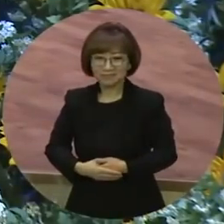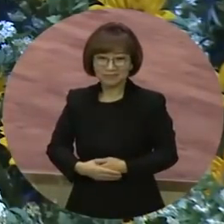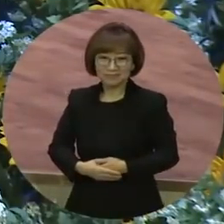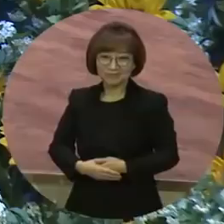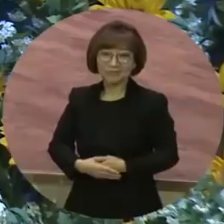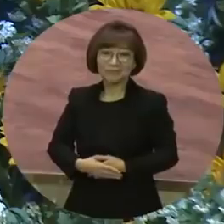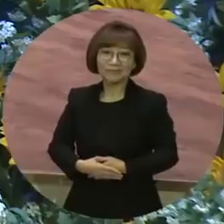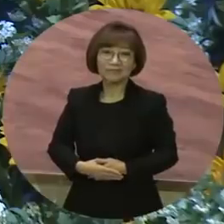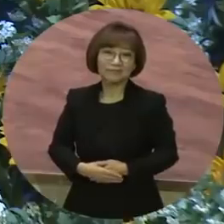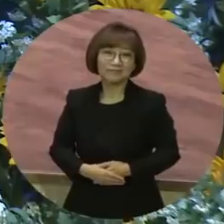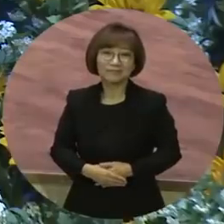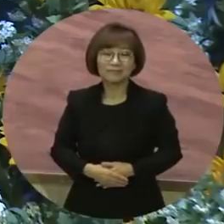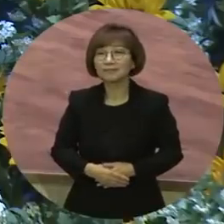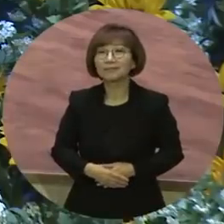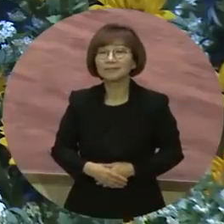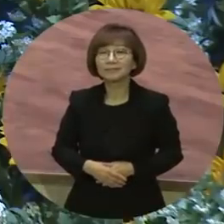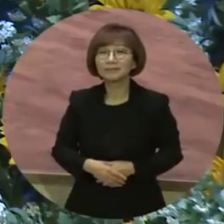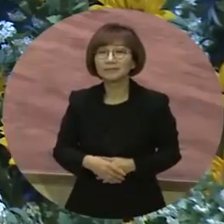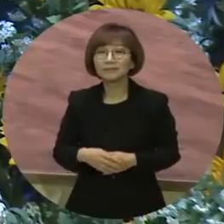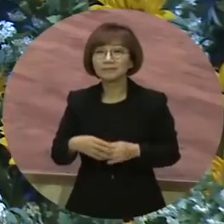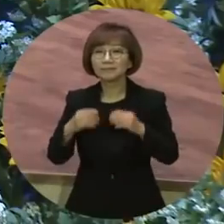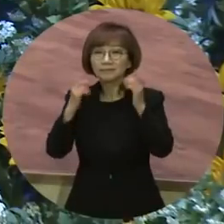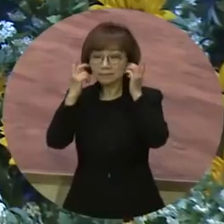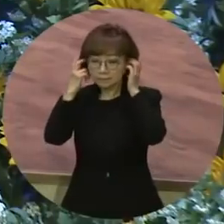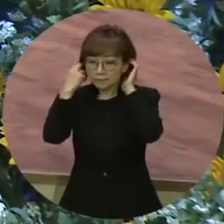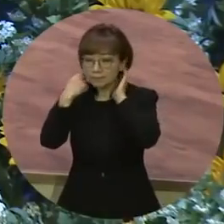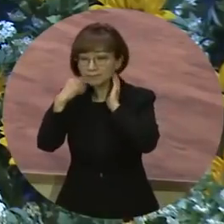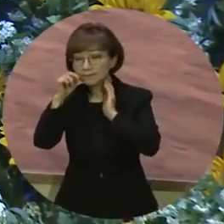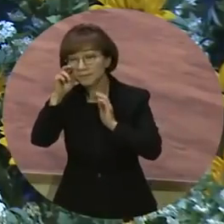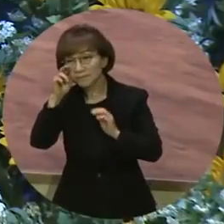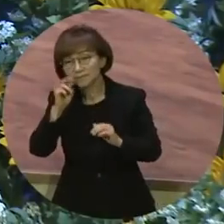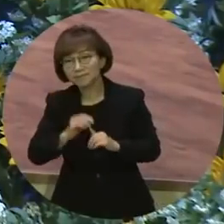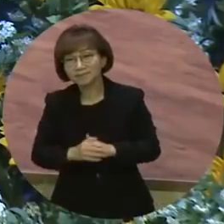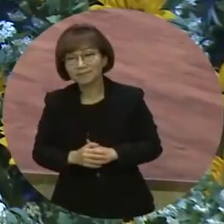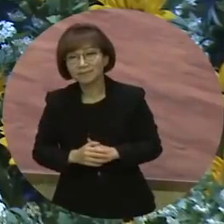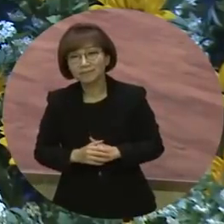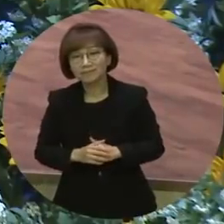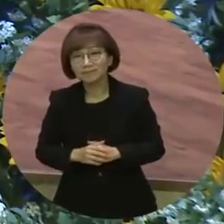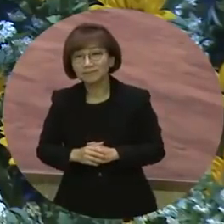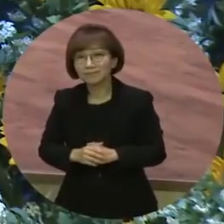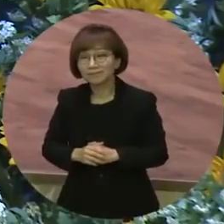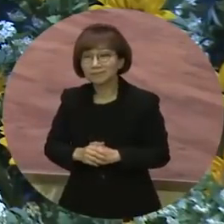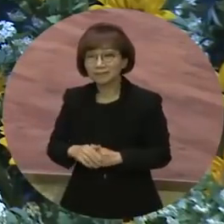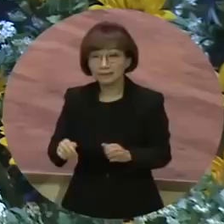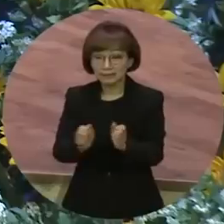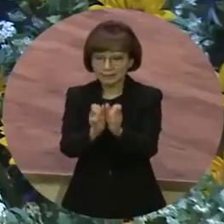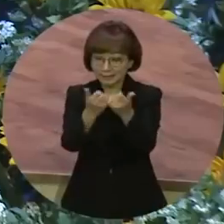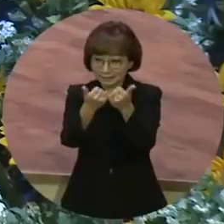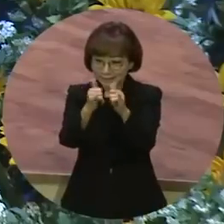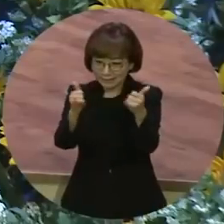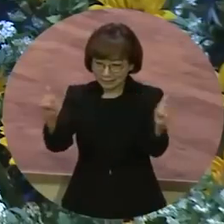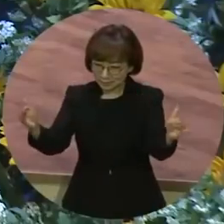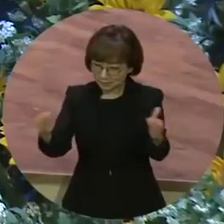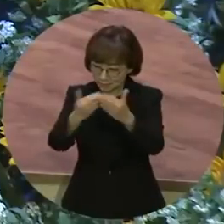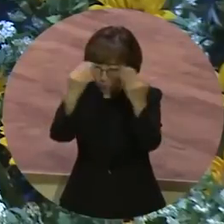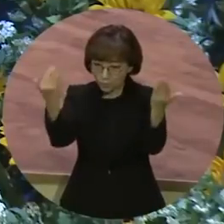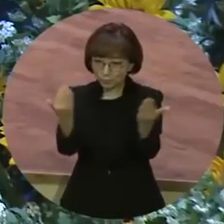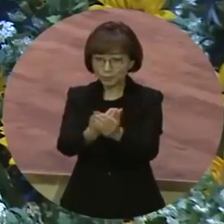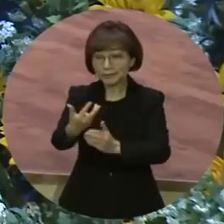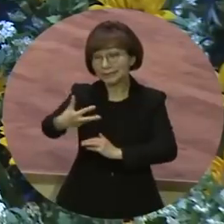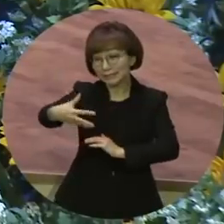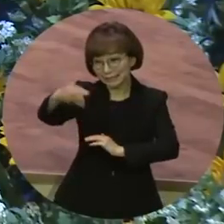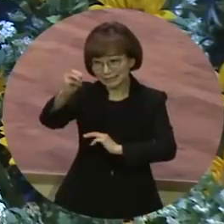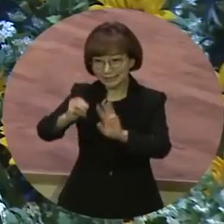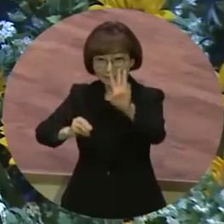우리 눈에 보이지 않는 모습, 상대방의 배경과 상관없이 창세기 3장 속에 태어난